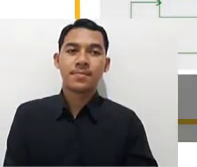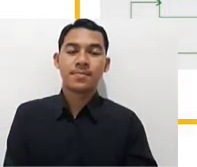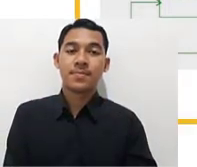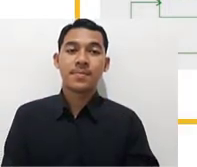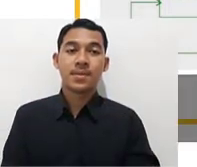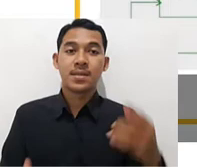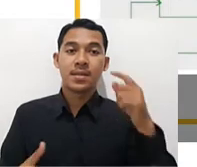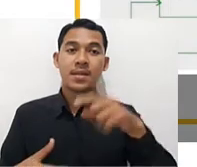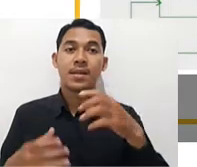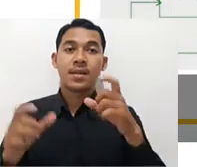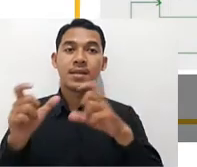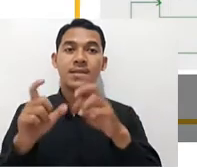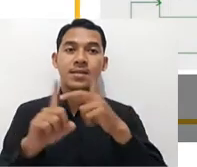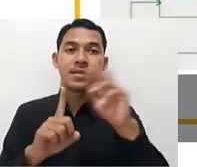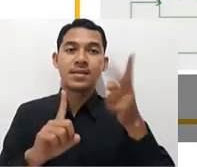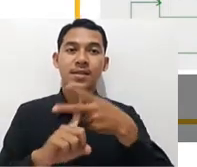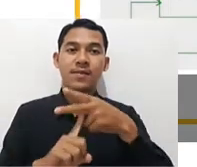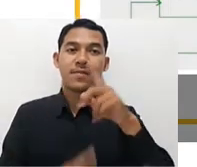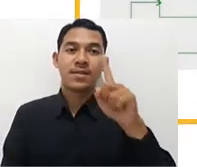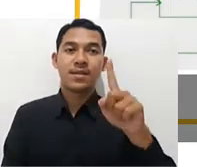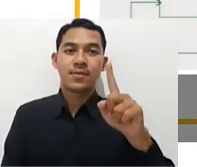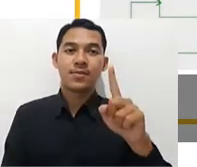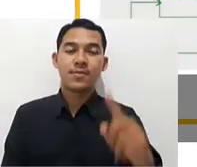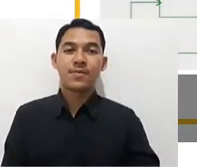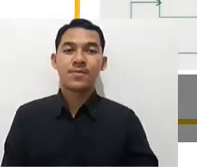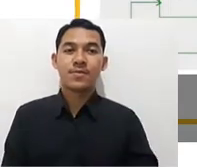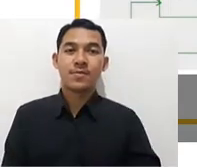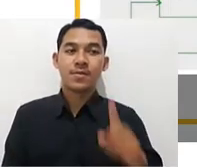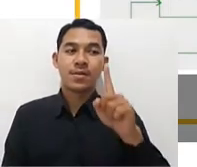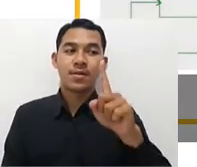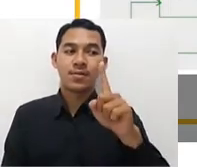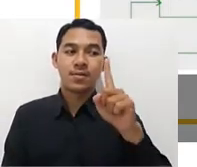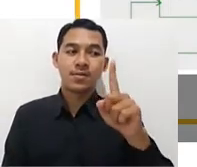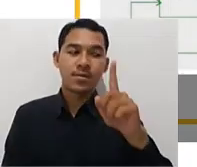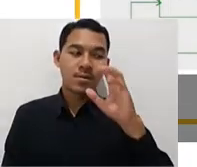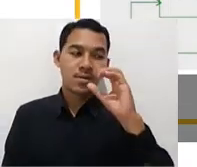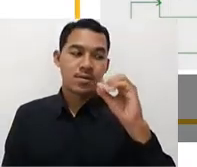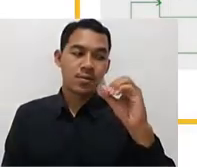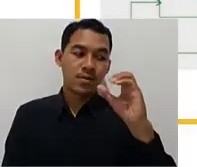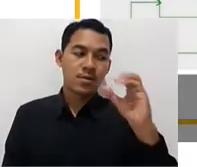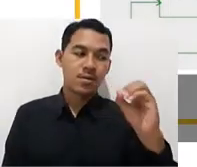nih. Inputnya berapa? Sama kita di inputnya 1, 1,